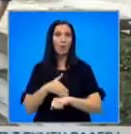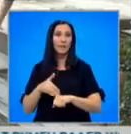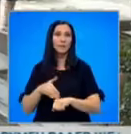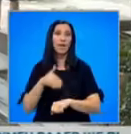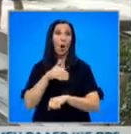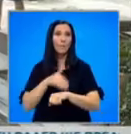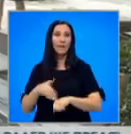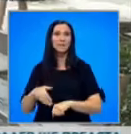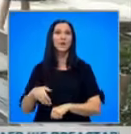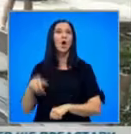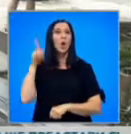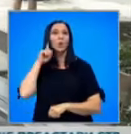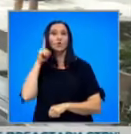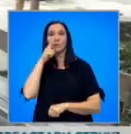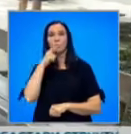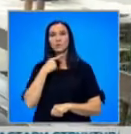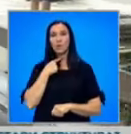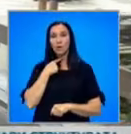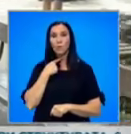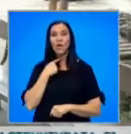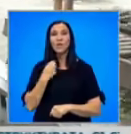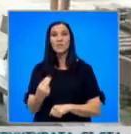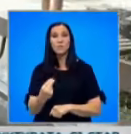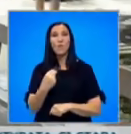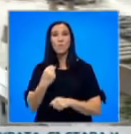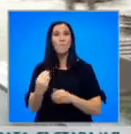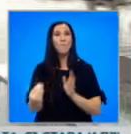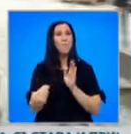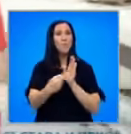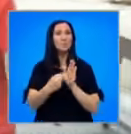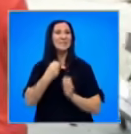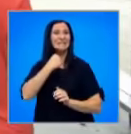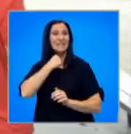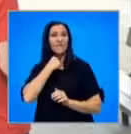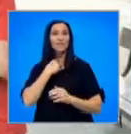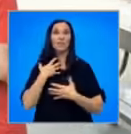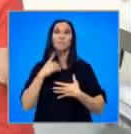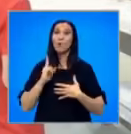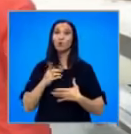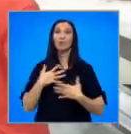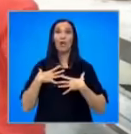горло. Да му слагат, да мога да диша от гърлото. Сега в момента е от устата.